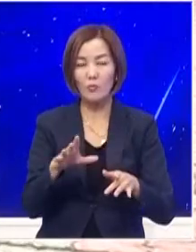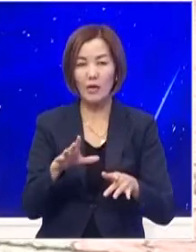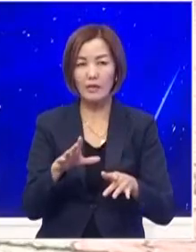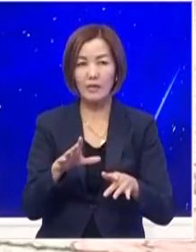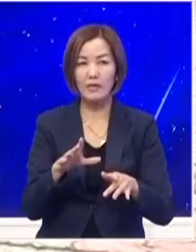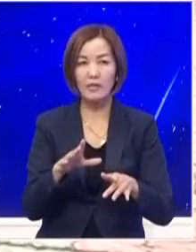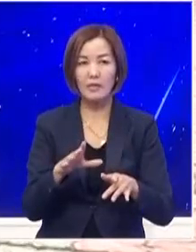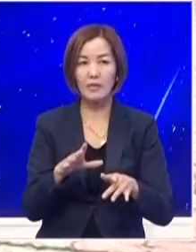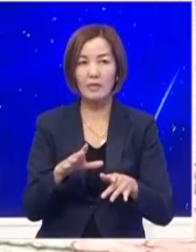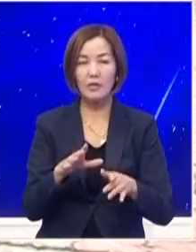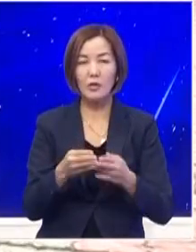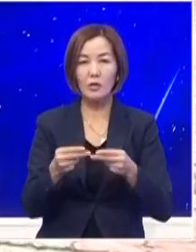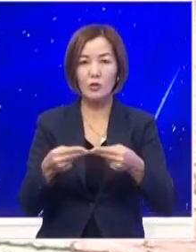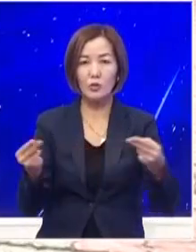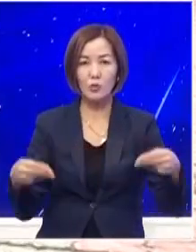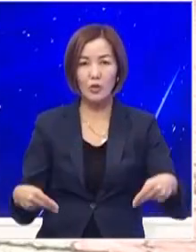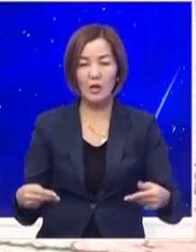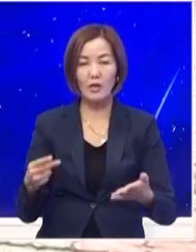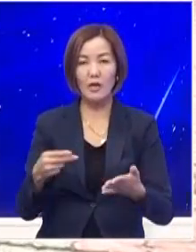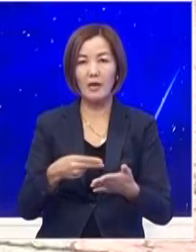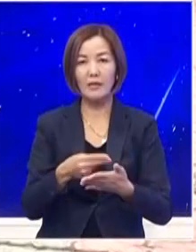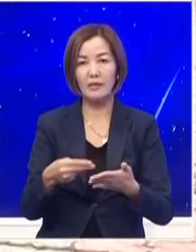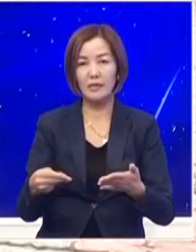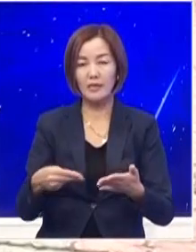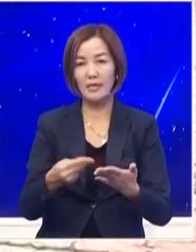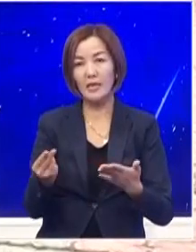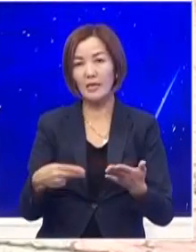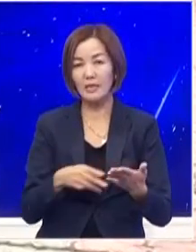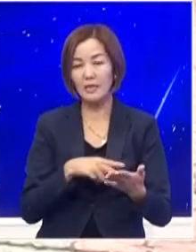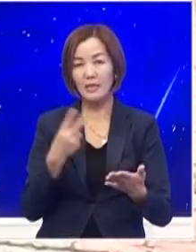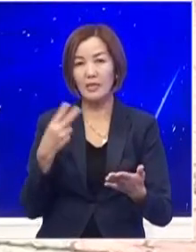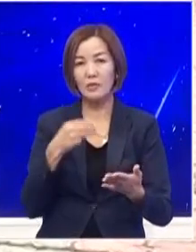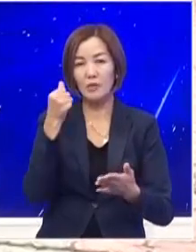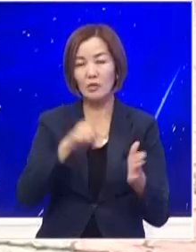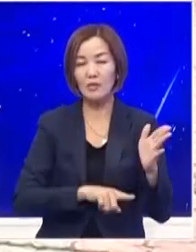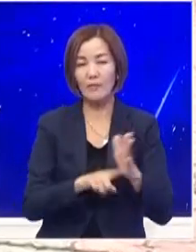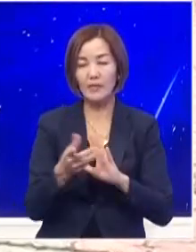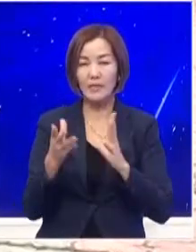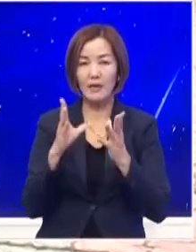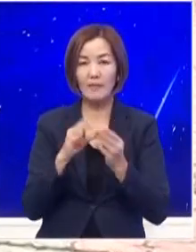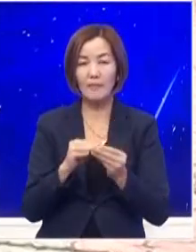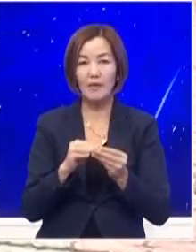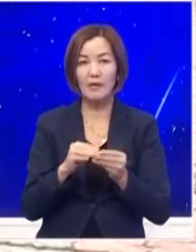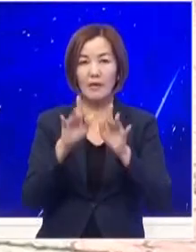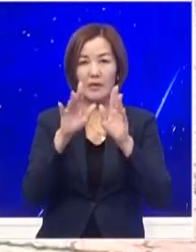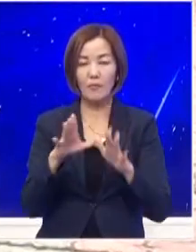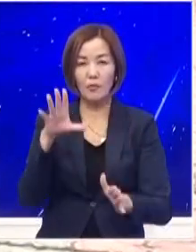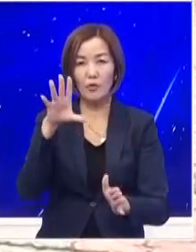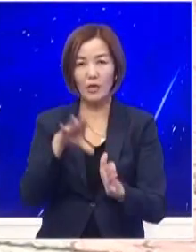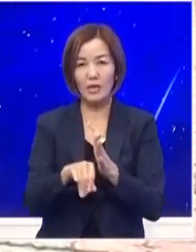жаңағы журналға тіркелген. Одан кейін 2022 жылдан бастап жалпы базаға